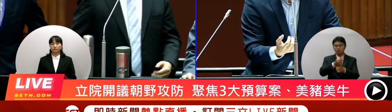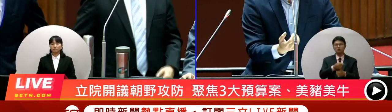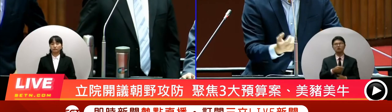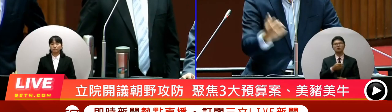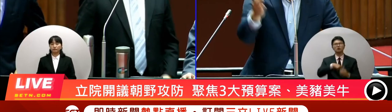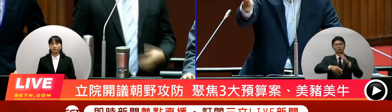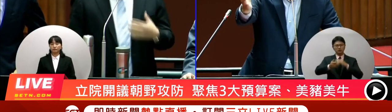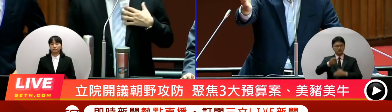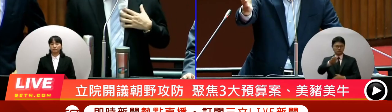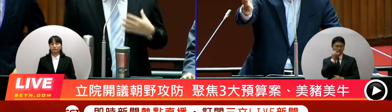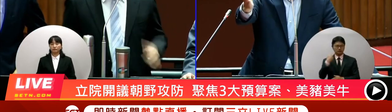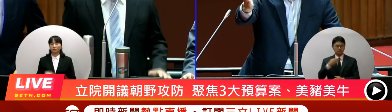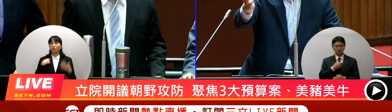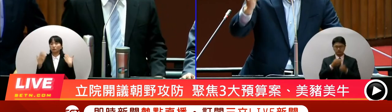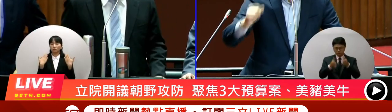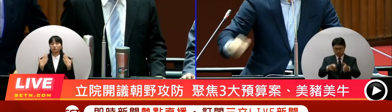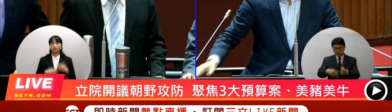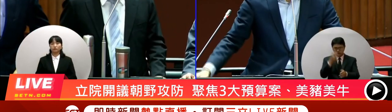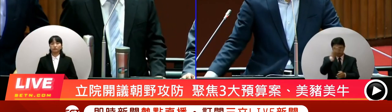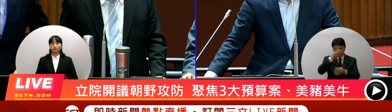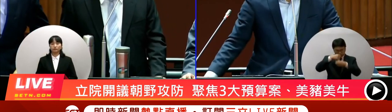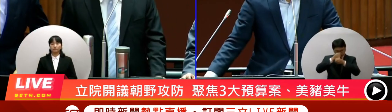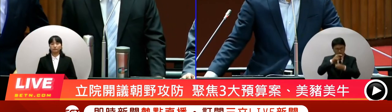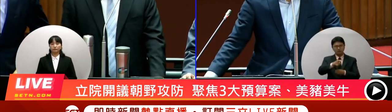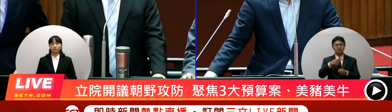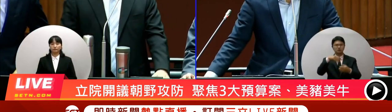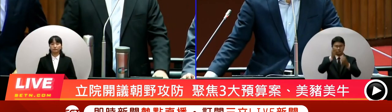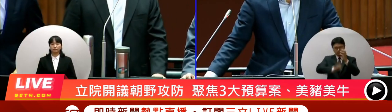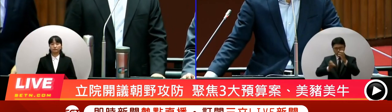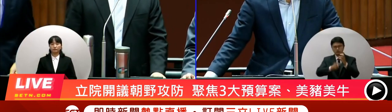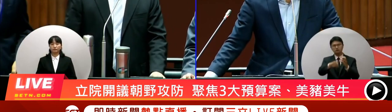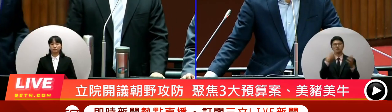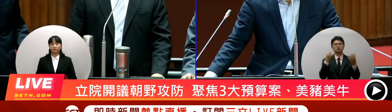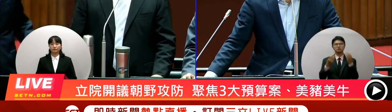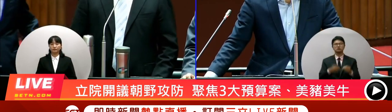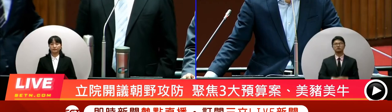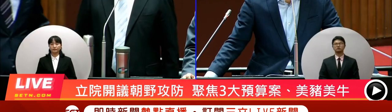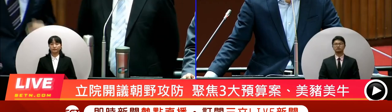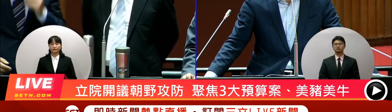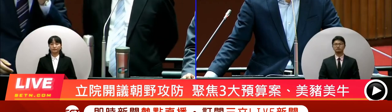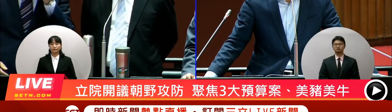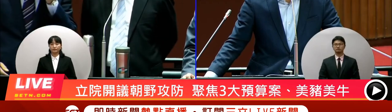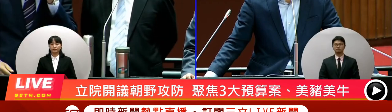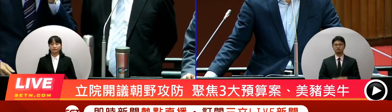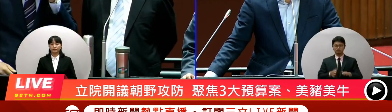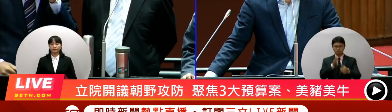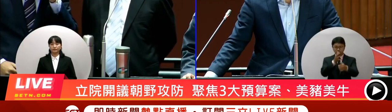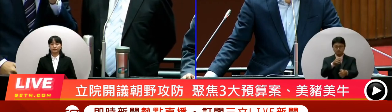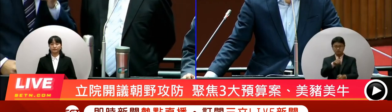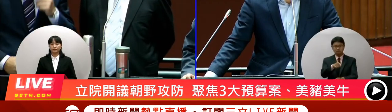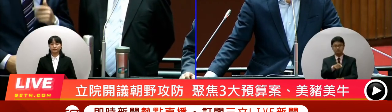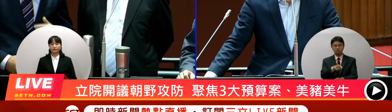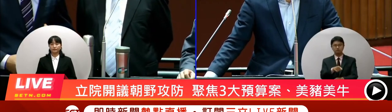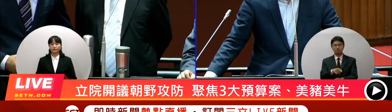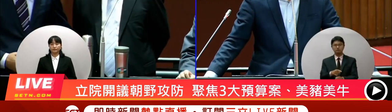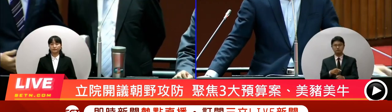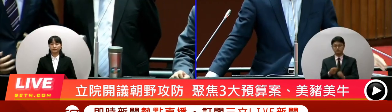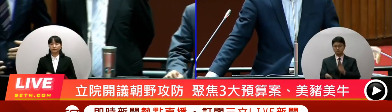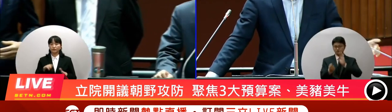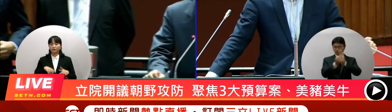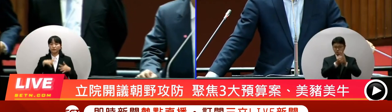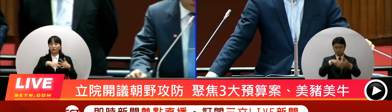标示查验不清楚 我清清楚楚 好部长请问到底要不要标是否含有瘦肉精 里面大概有一